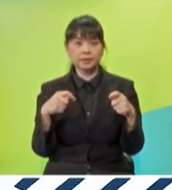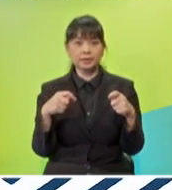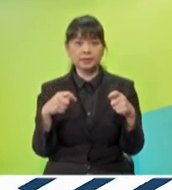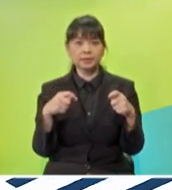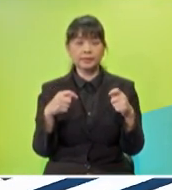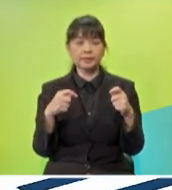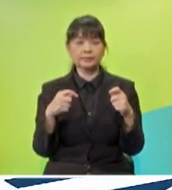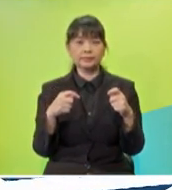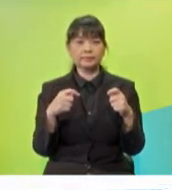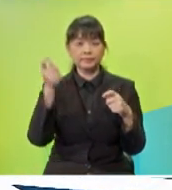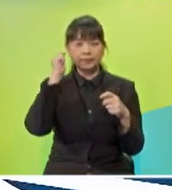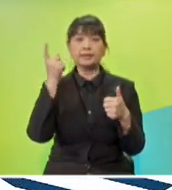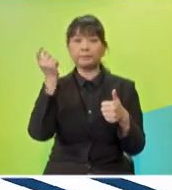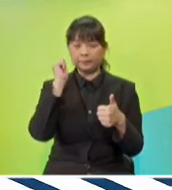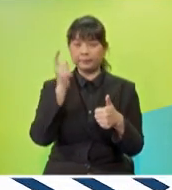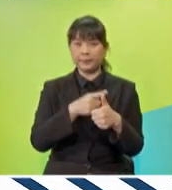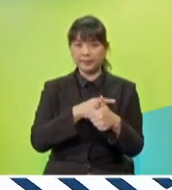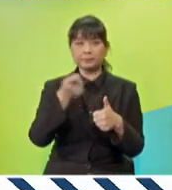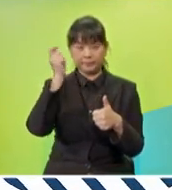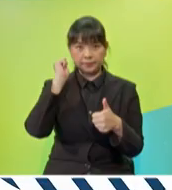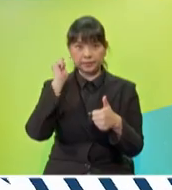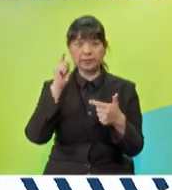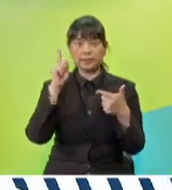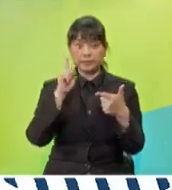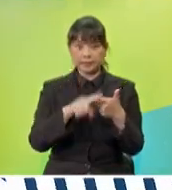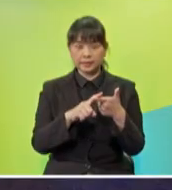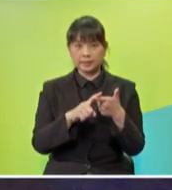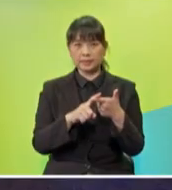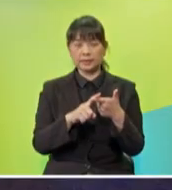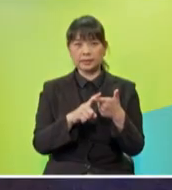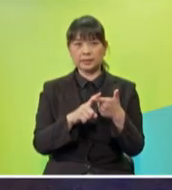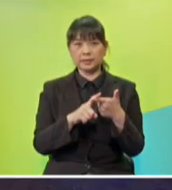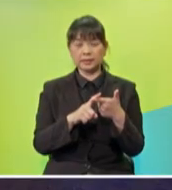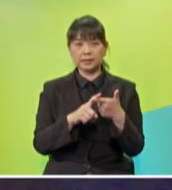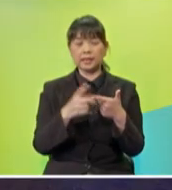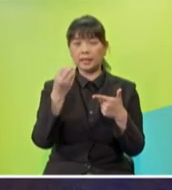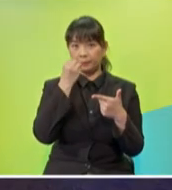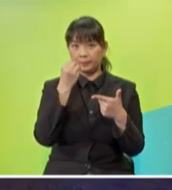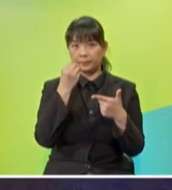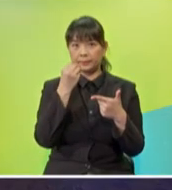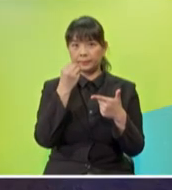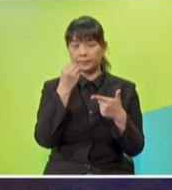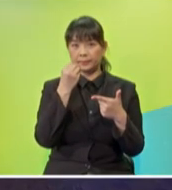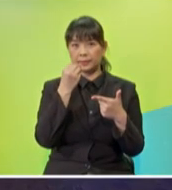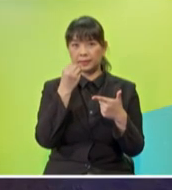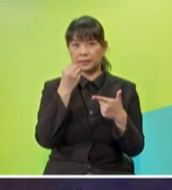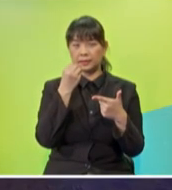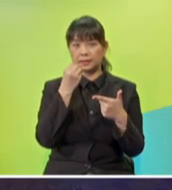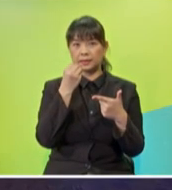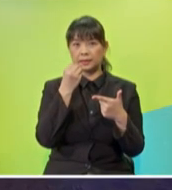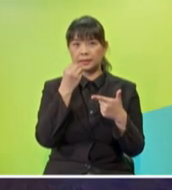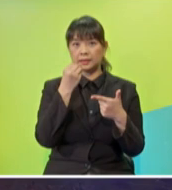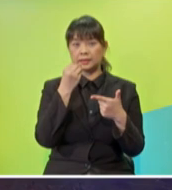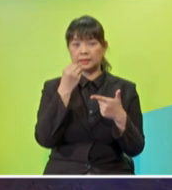tadi mandi Selain itu tidak boleh buah apel ambil makanan yang